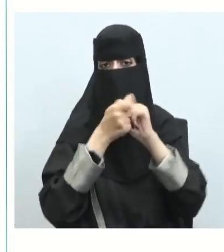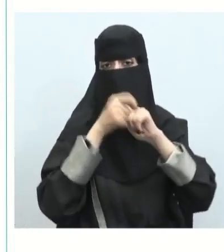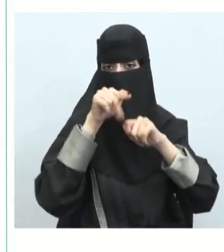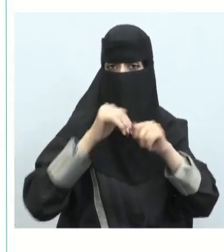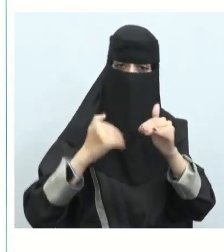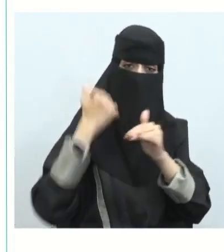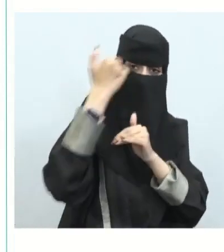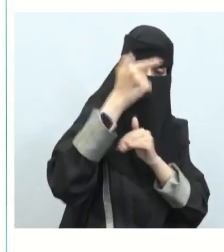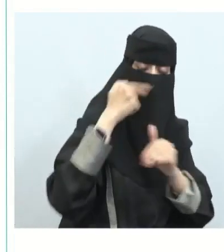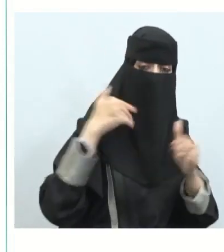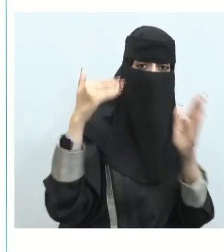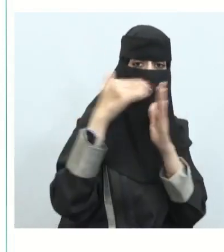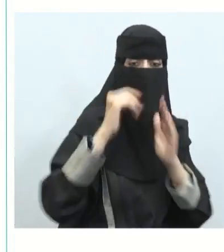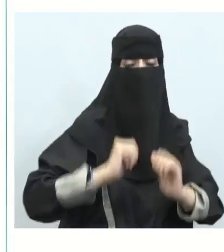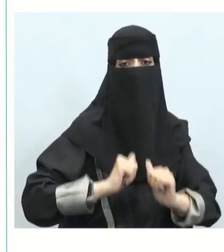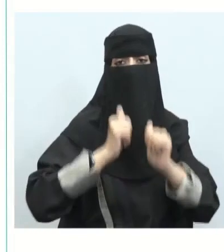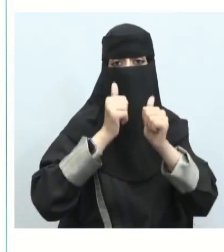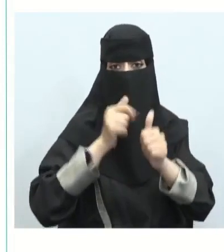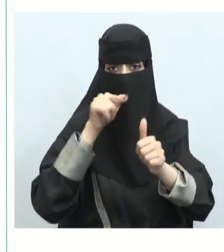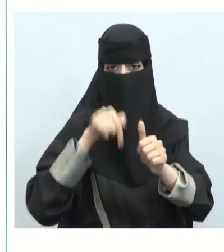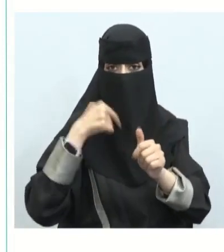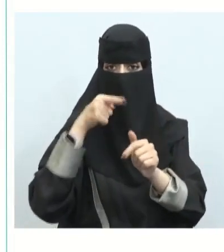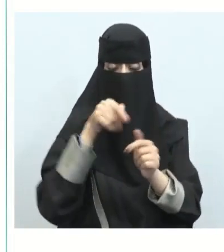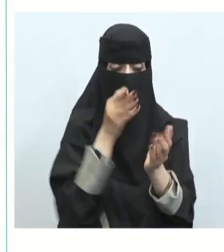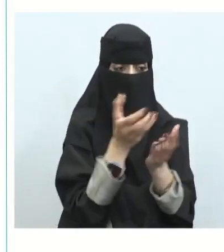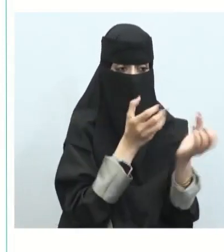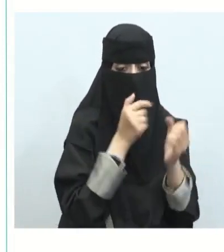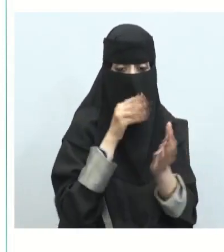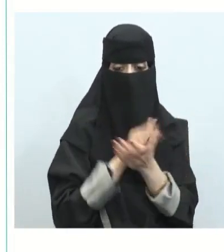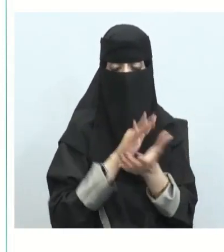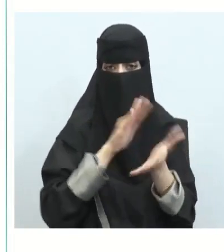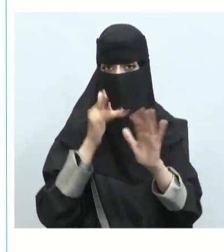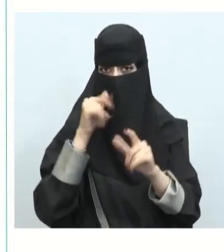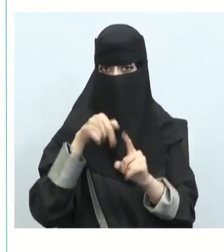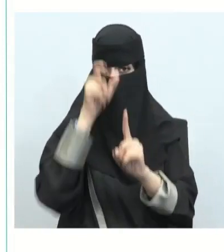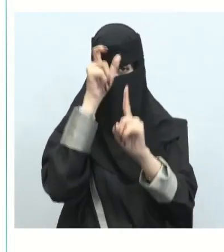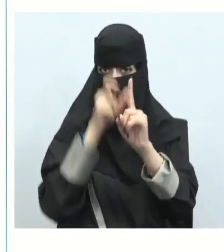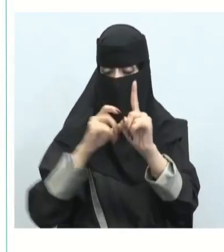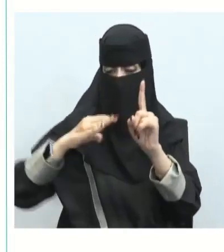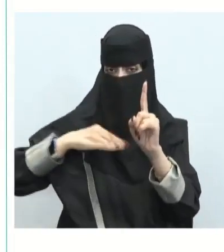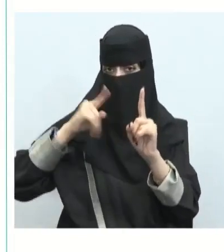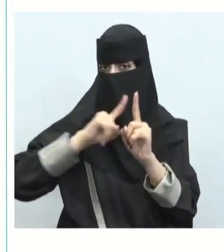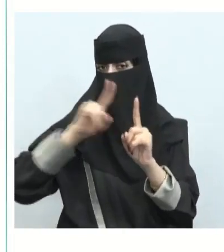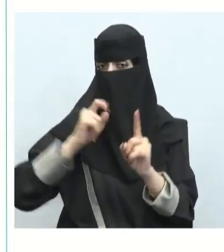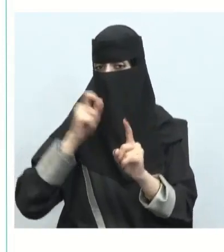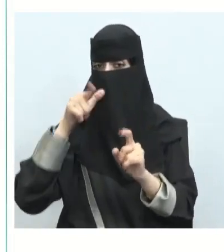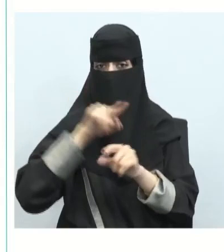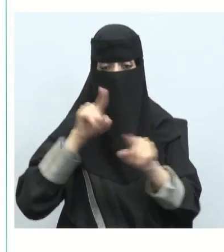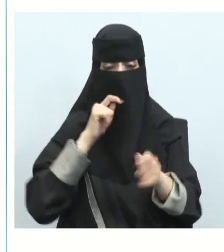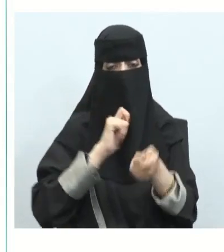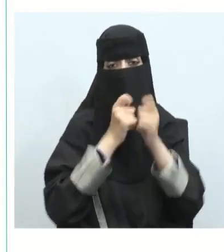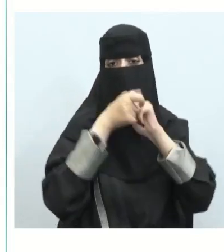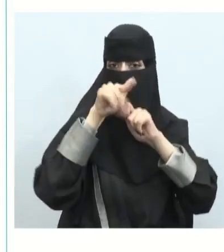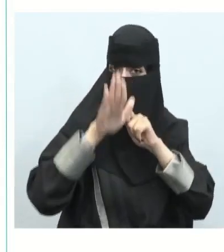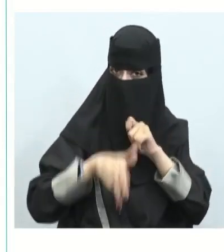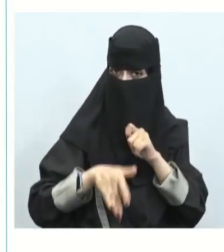المحتمله حتى يصبحوا مستعدين لاتخاذ الاجراءات اذا بعض المديرين يفضل ان لا يعلن ولا يخبر